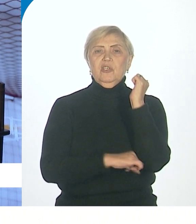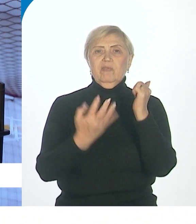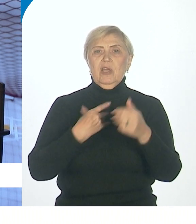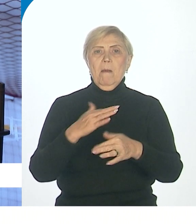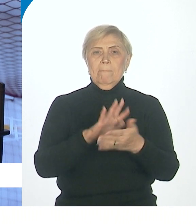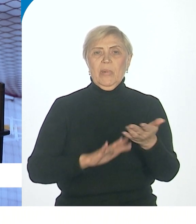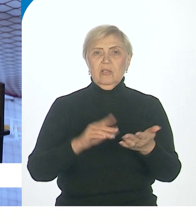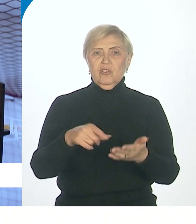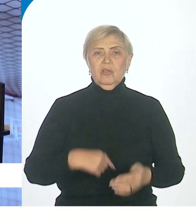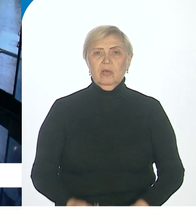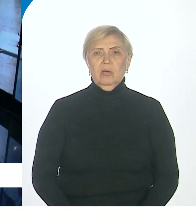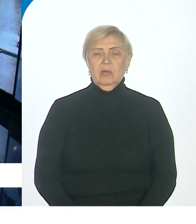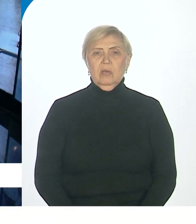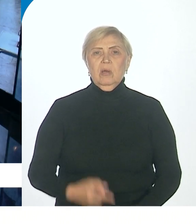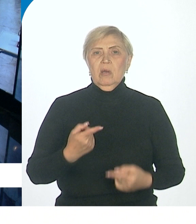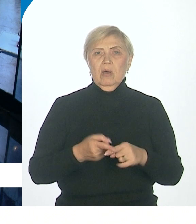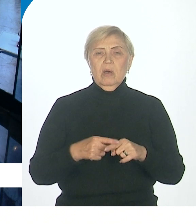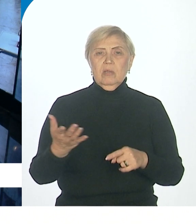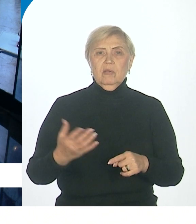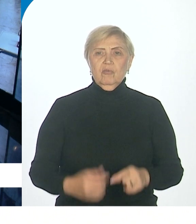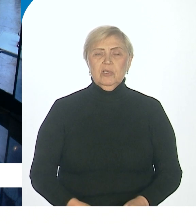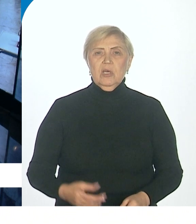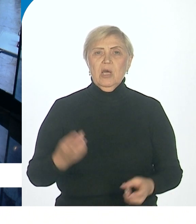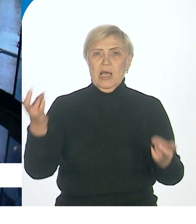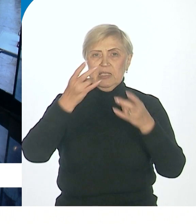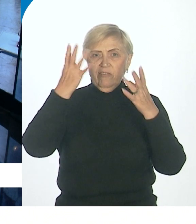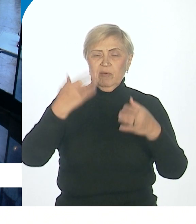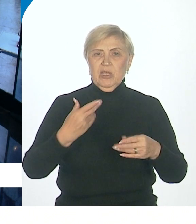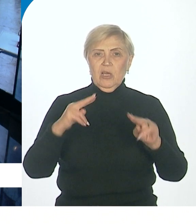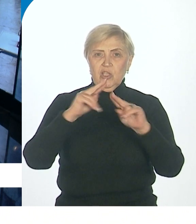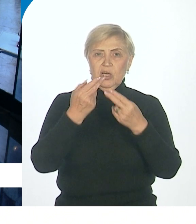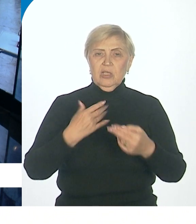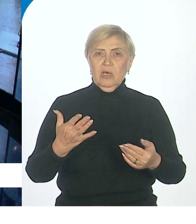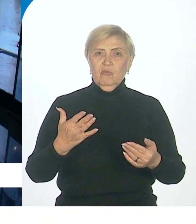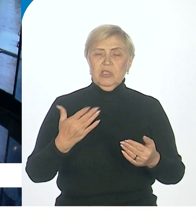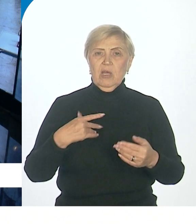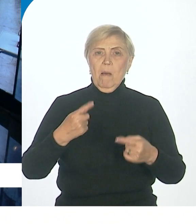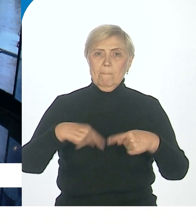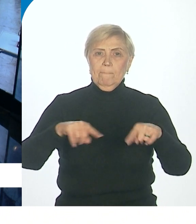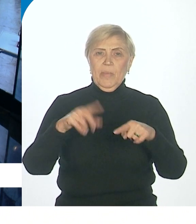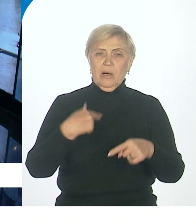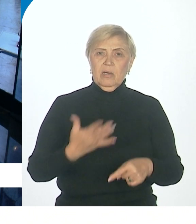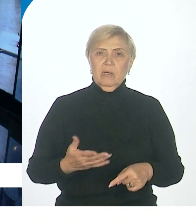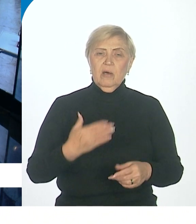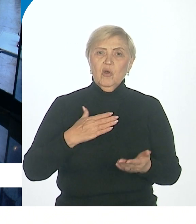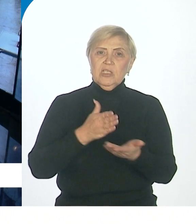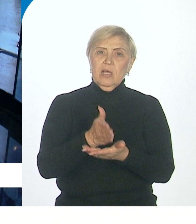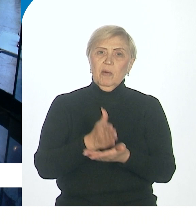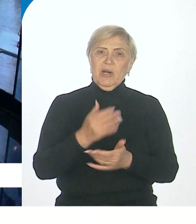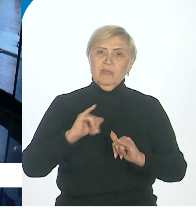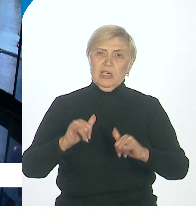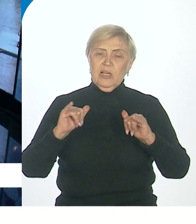Кванторум – это современный технопарк, который направлен на популяризацию инженерного творчества. Он, на самом деле, знаете как,